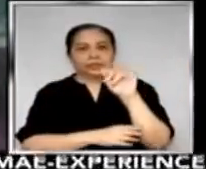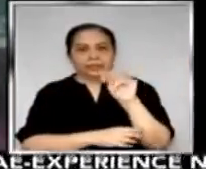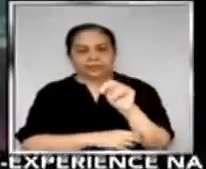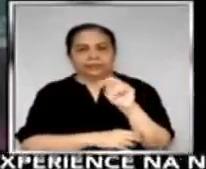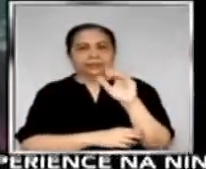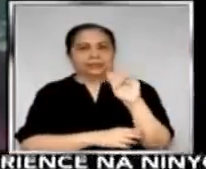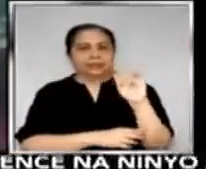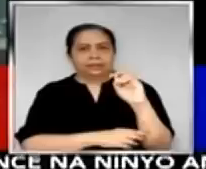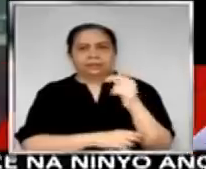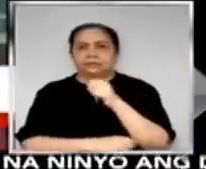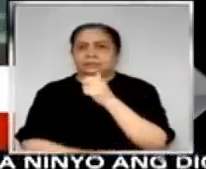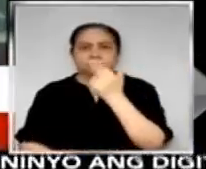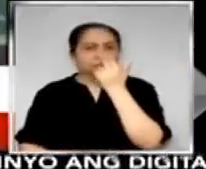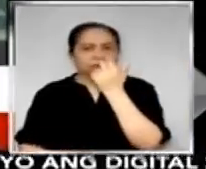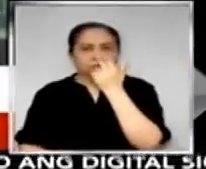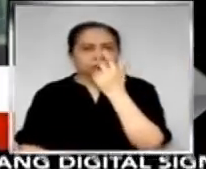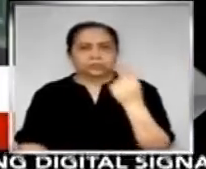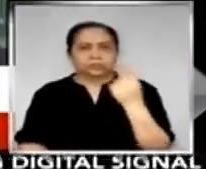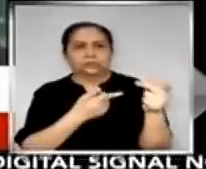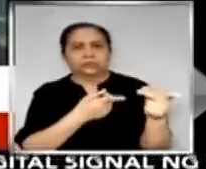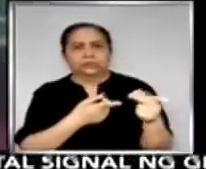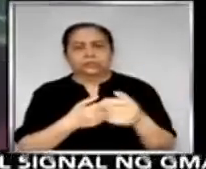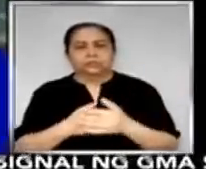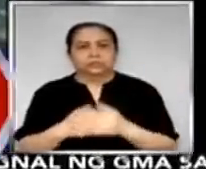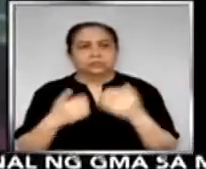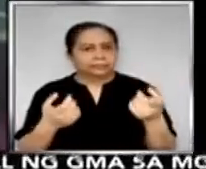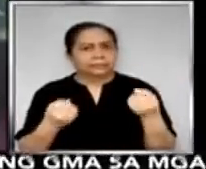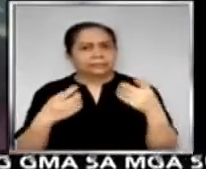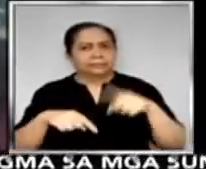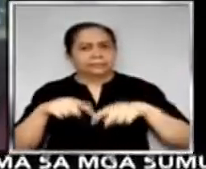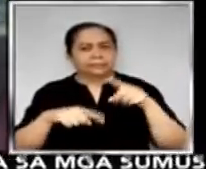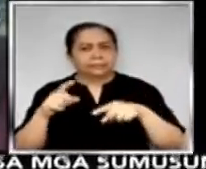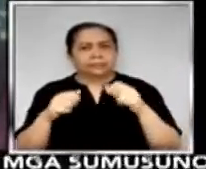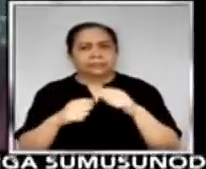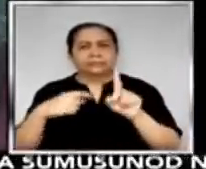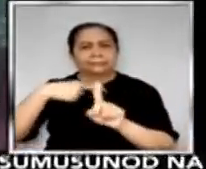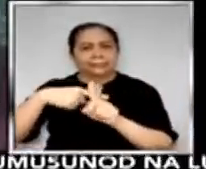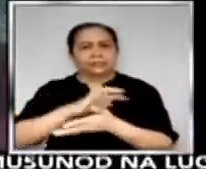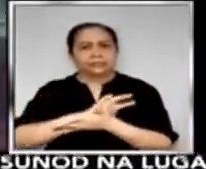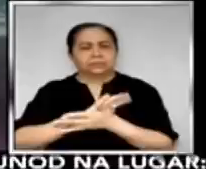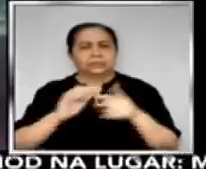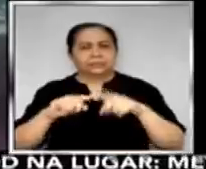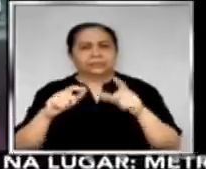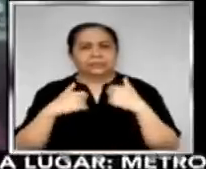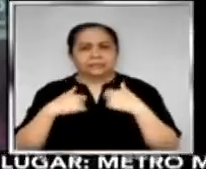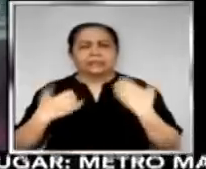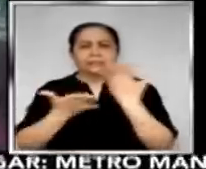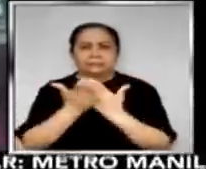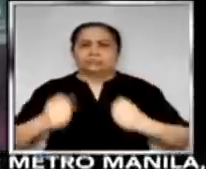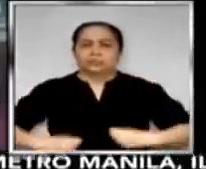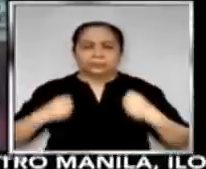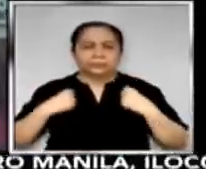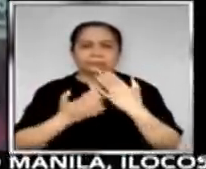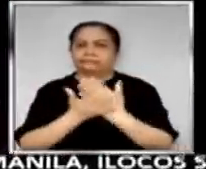na ano yung ginagawa niya kasi may mga kaibigan po ako nagpa-positive sa COVID eh. May mga nakasurvive, merong naman hindi. Kaya